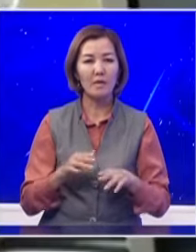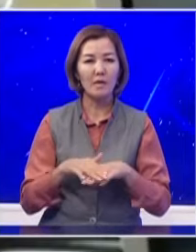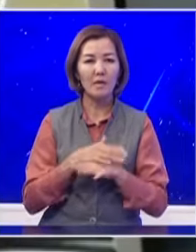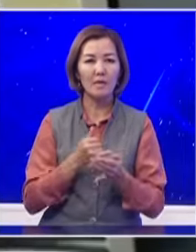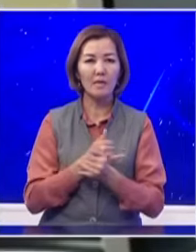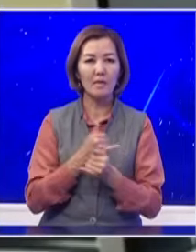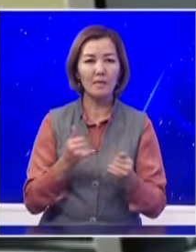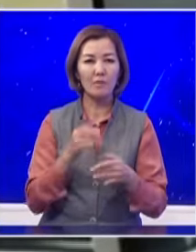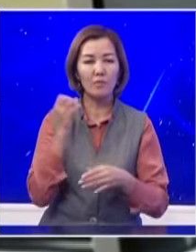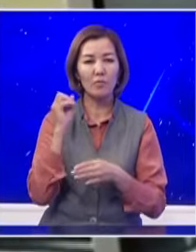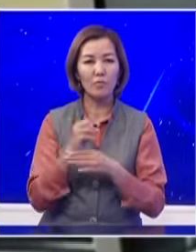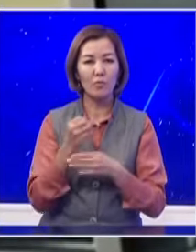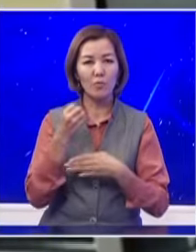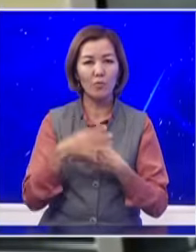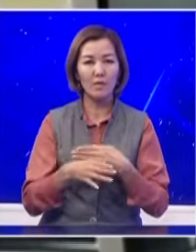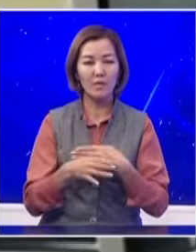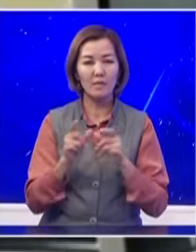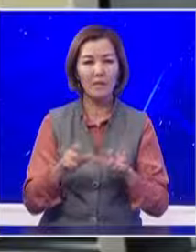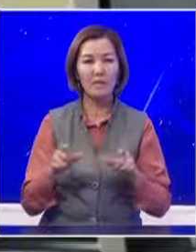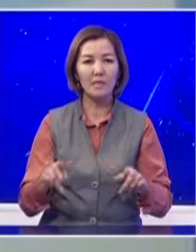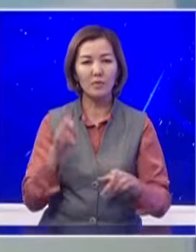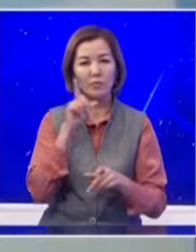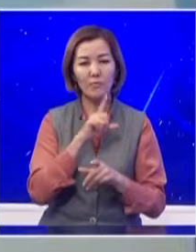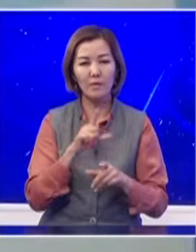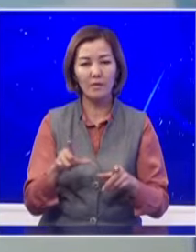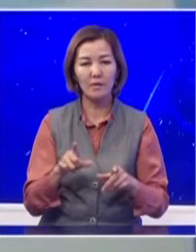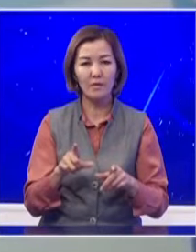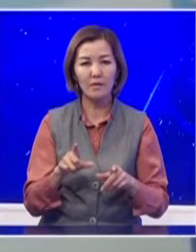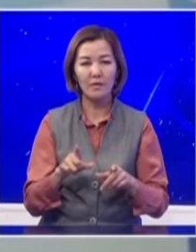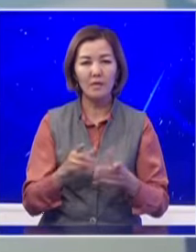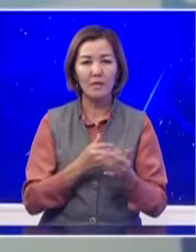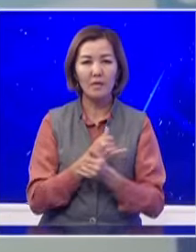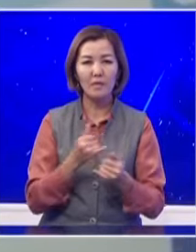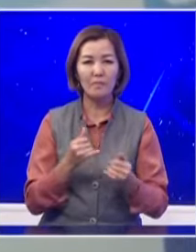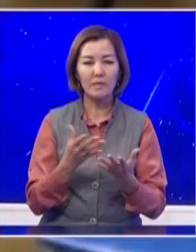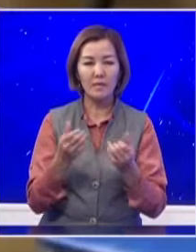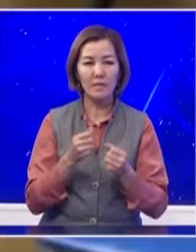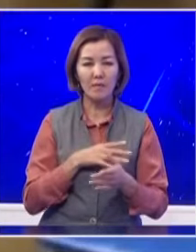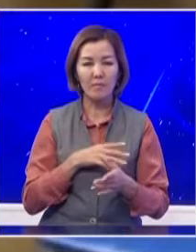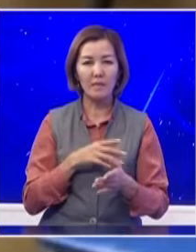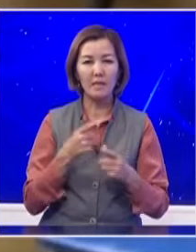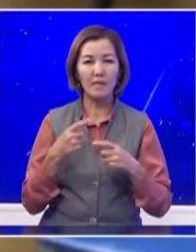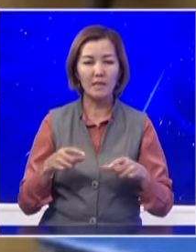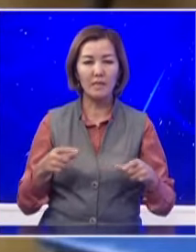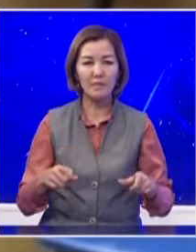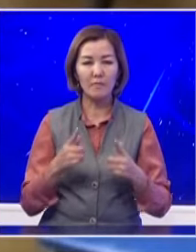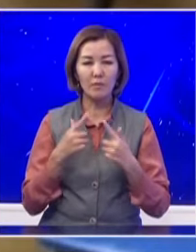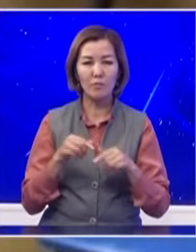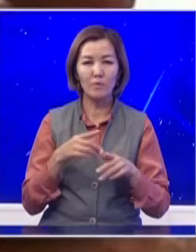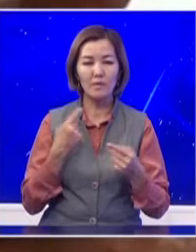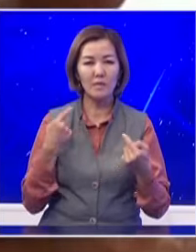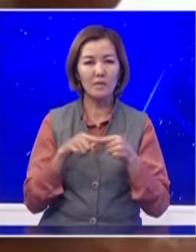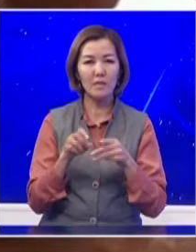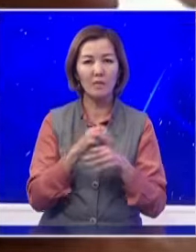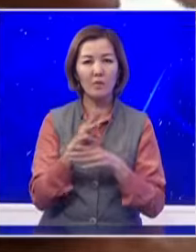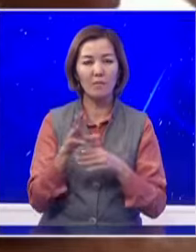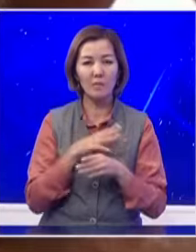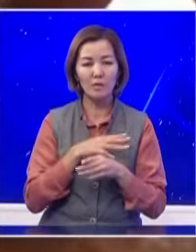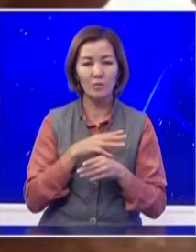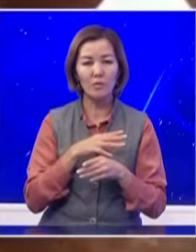көрсету орталықтарында азаматтарға арналған үкімет мемлекеттік мекемесінің қызметкерлері қабылдайды. Емтиханды ұйымдастырып, технологиялық қамтамасыз ету